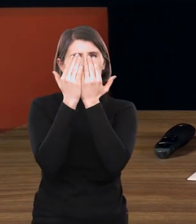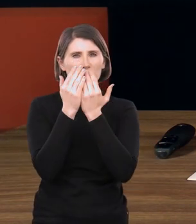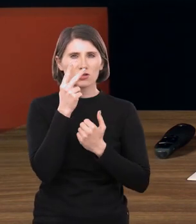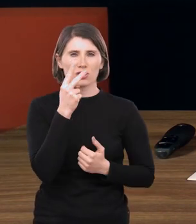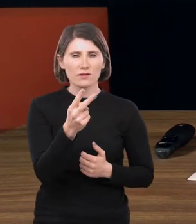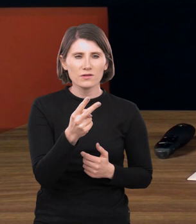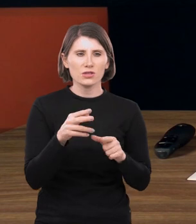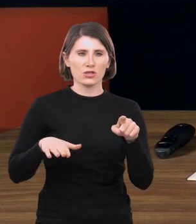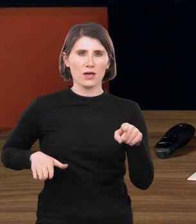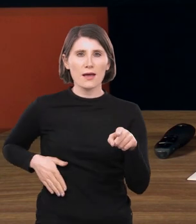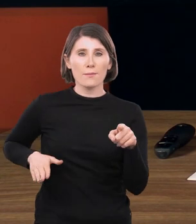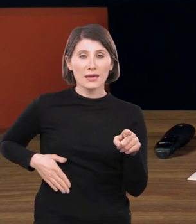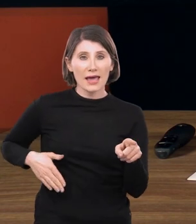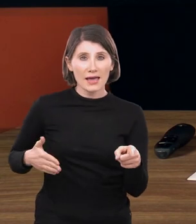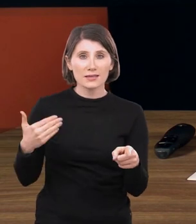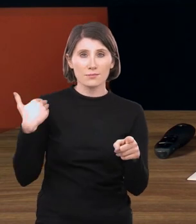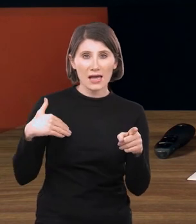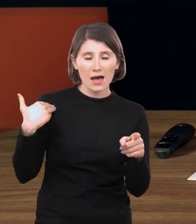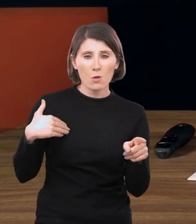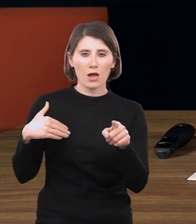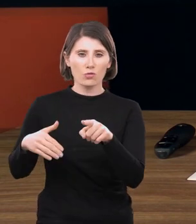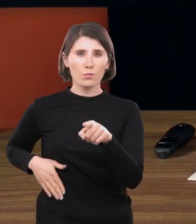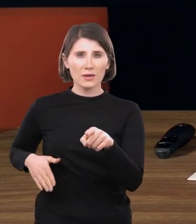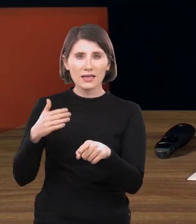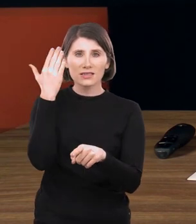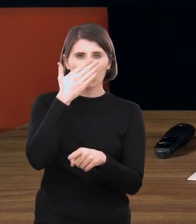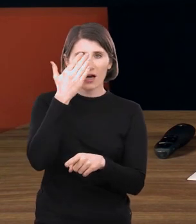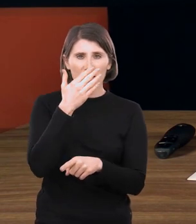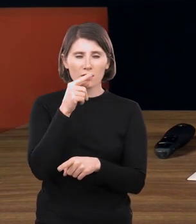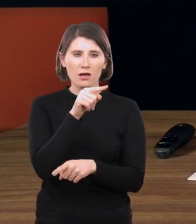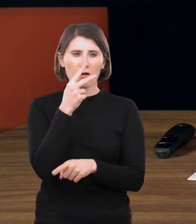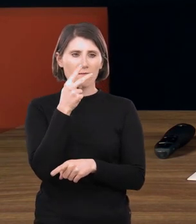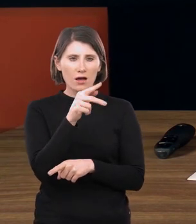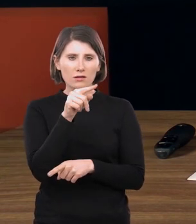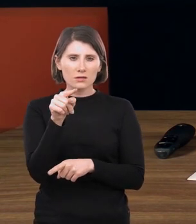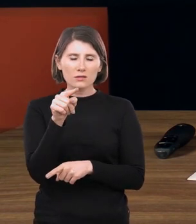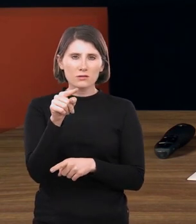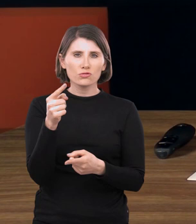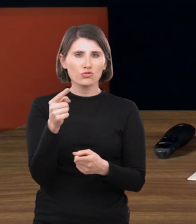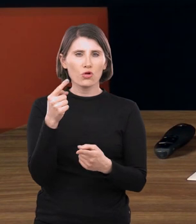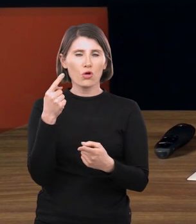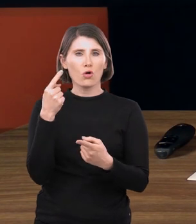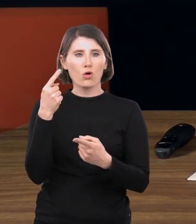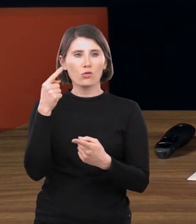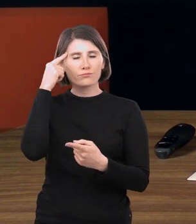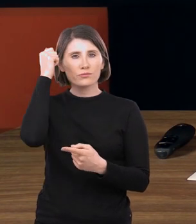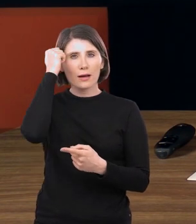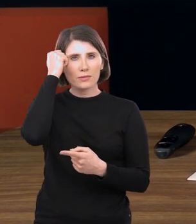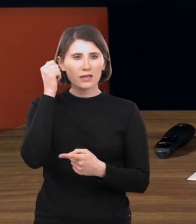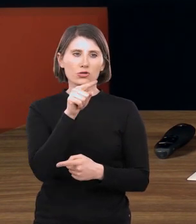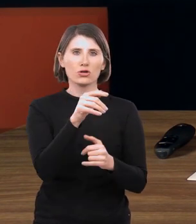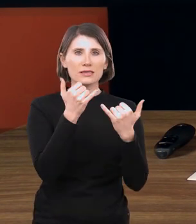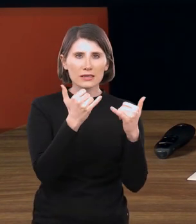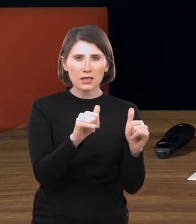kiedy widzi psa białego, psa czarnego, to w jego umyśle powstają zostają zapamiętane